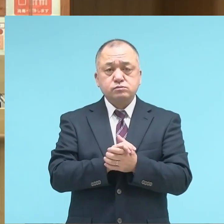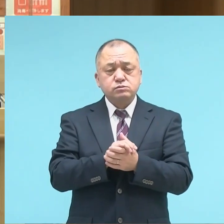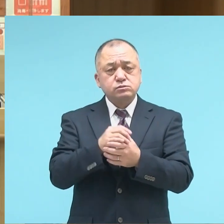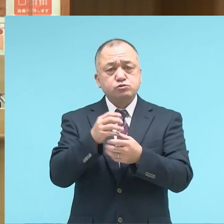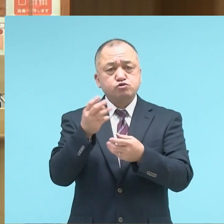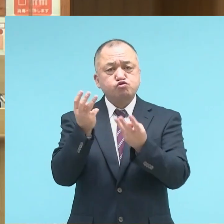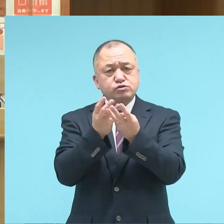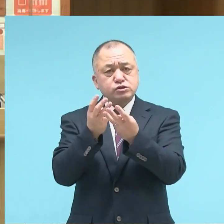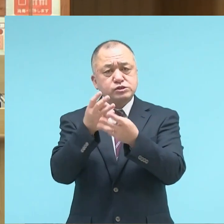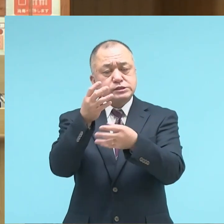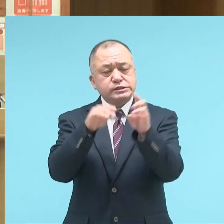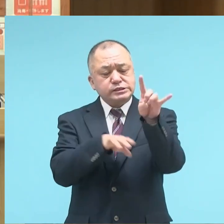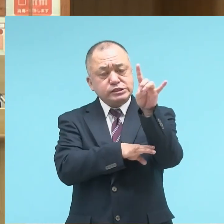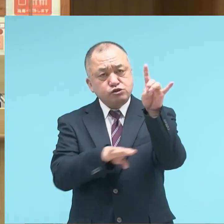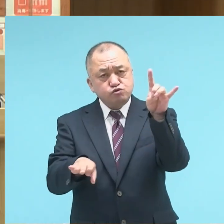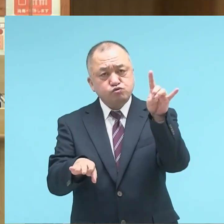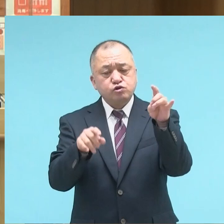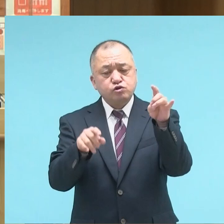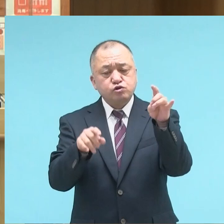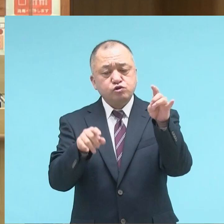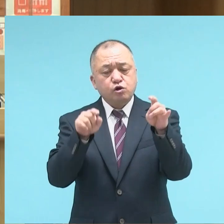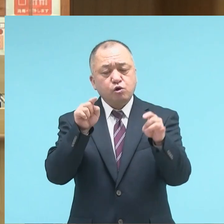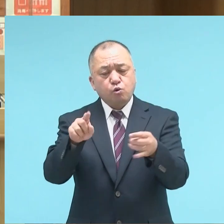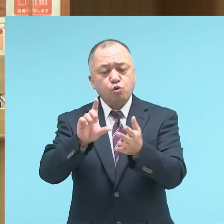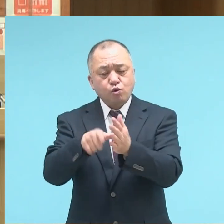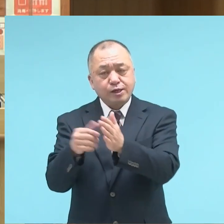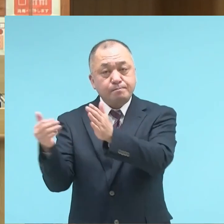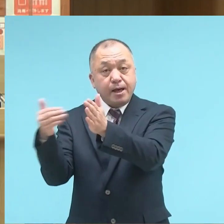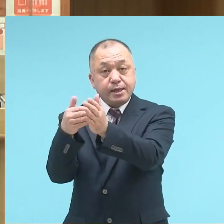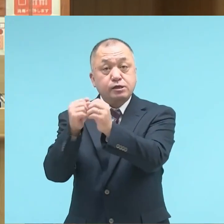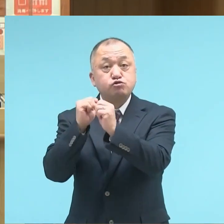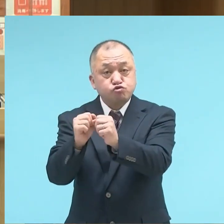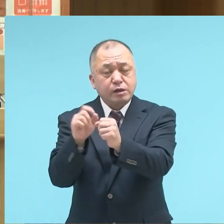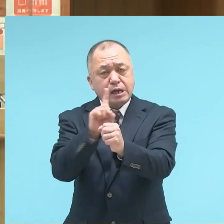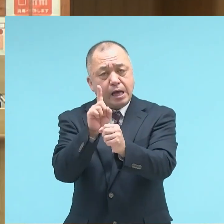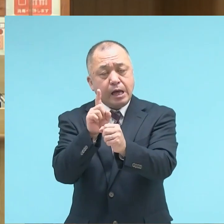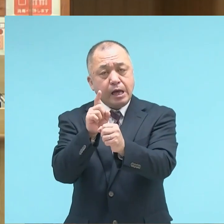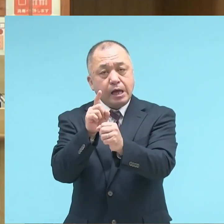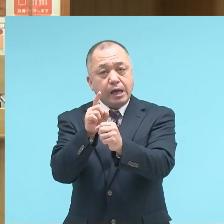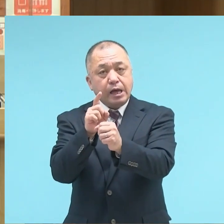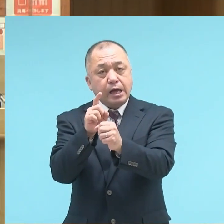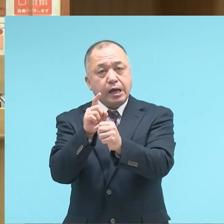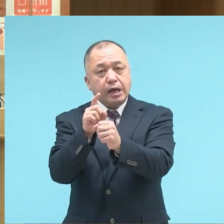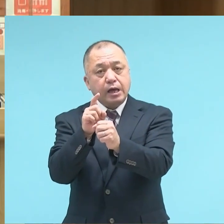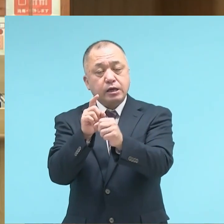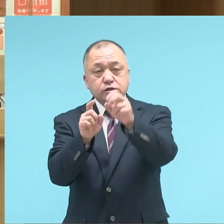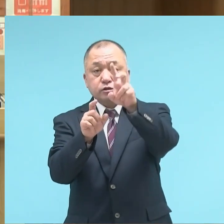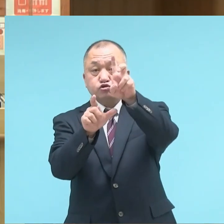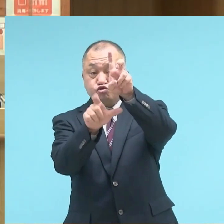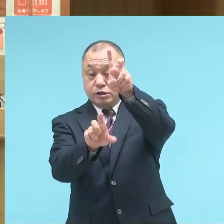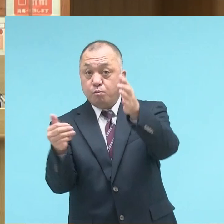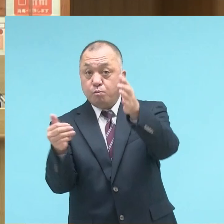基準とかあるのでしょうか、こういった対策を今期までするのか。 数字の 12月25日までの強い措